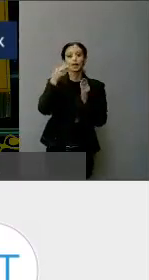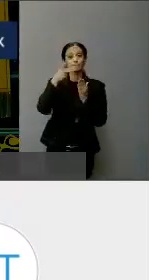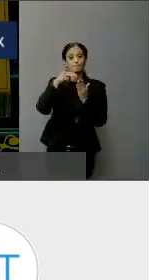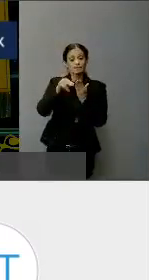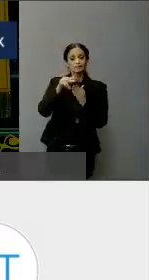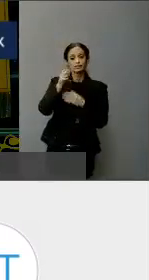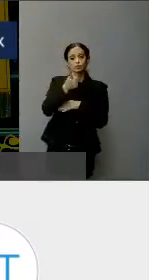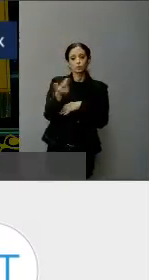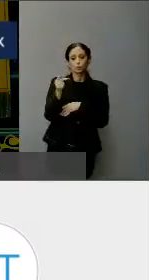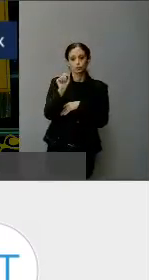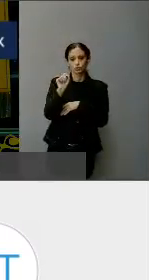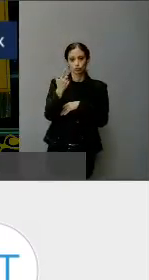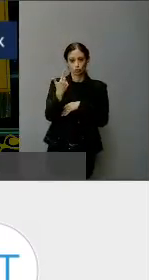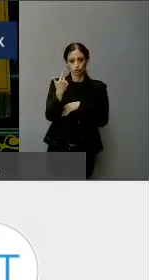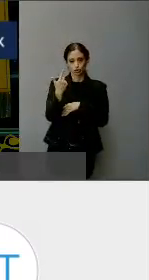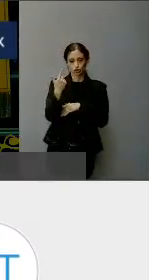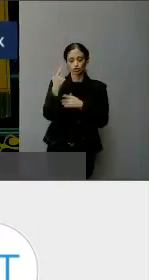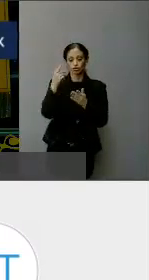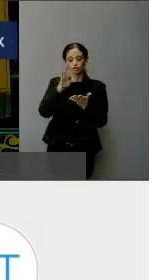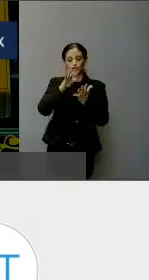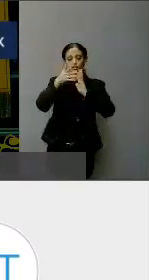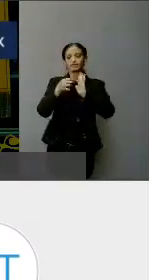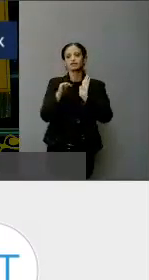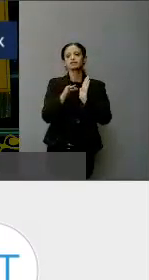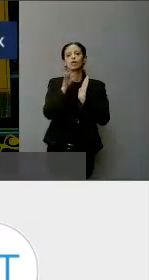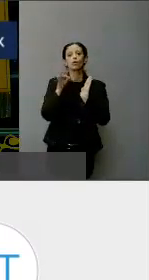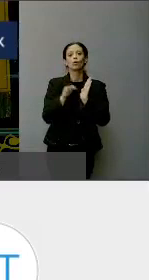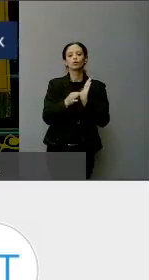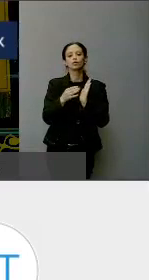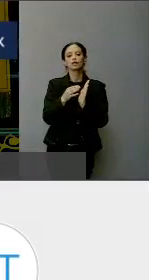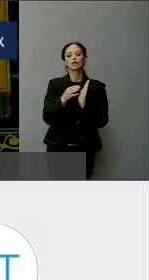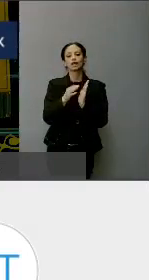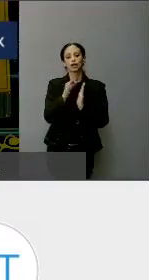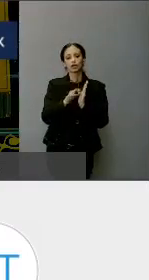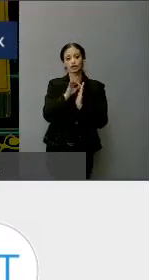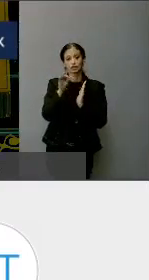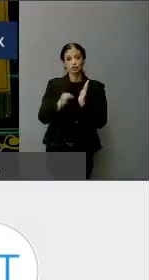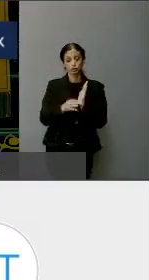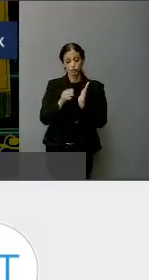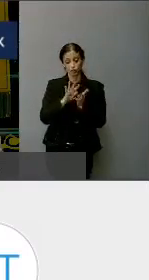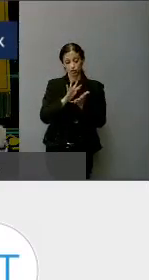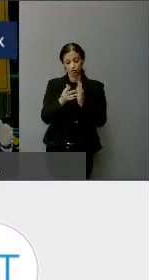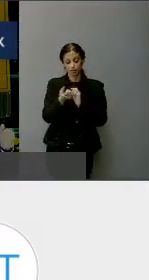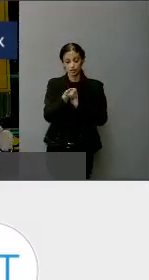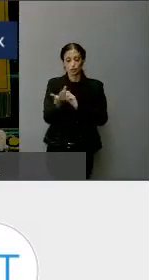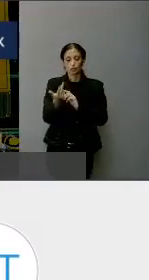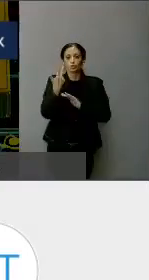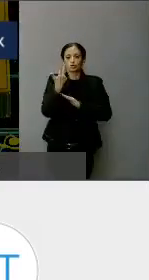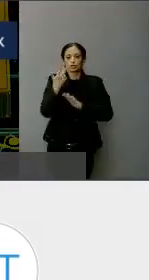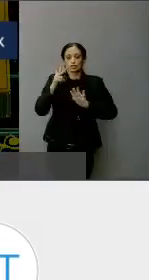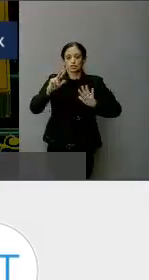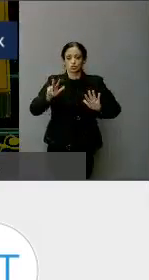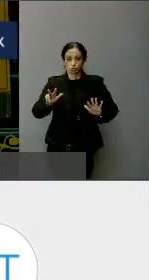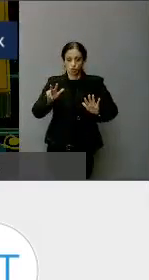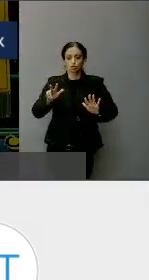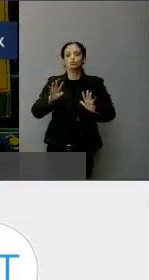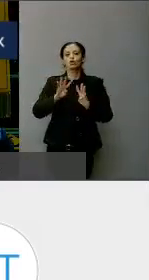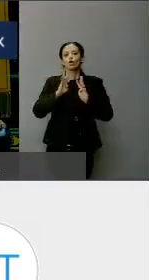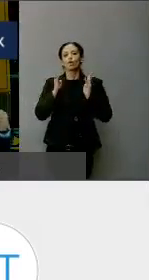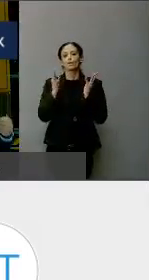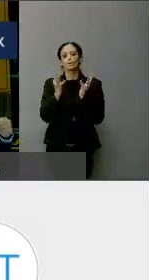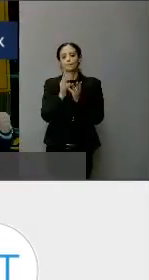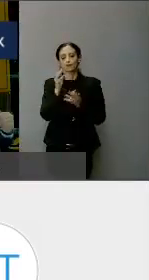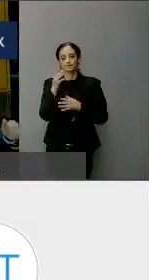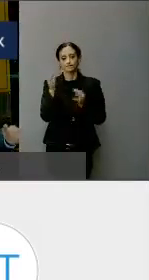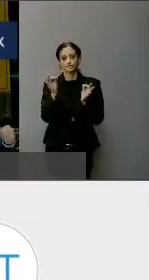12 nella versione di venta ordine del giorno diventa numero 38 quindi in coda parere raggiunta era favorevole nella